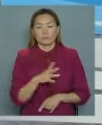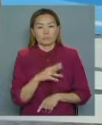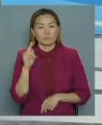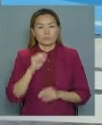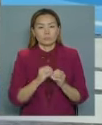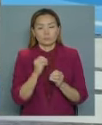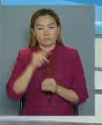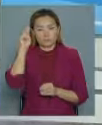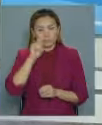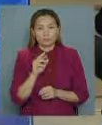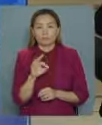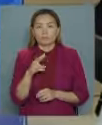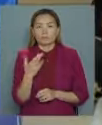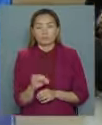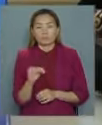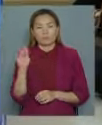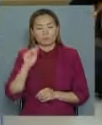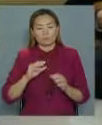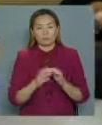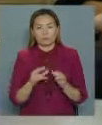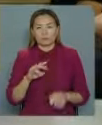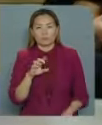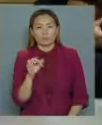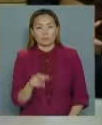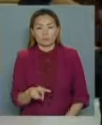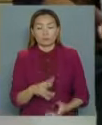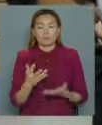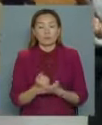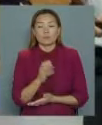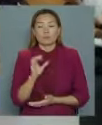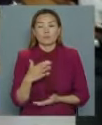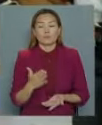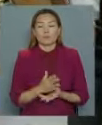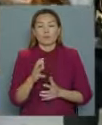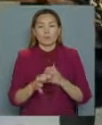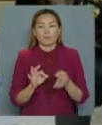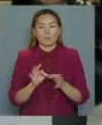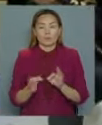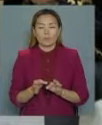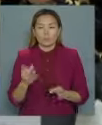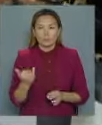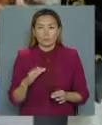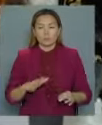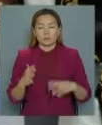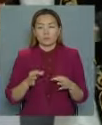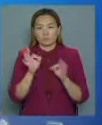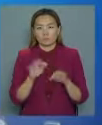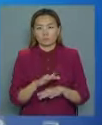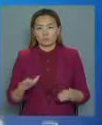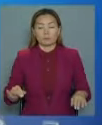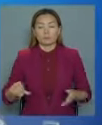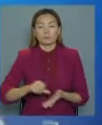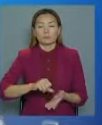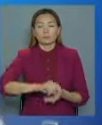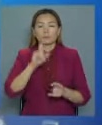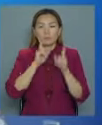ученик 10 класса областного лицея-интерната «Блем инновация» Нурбол Закир, обладатель серебряной медали Международной олимпиады лаборатории подготовки талантов. Он выступил